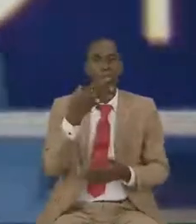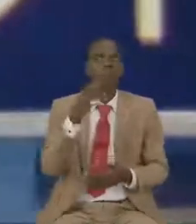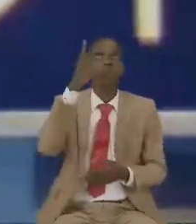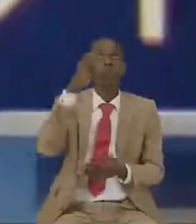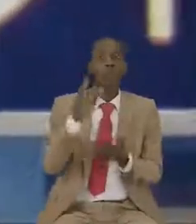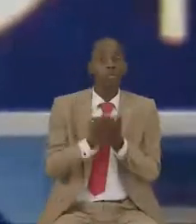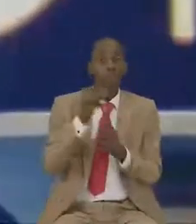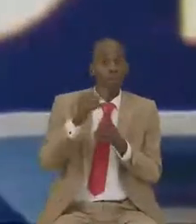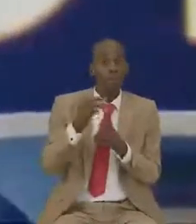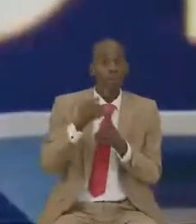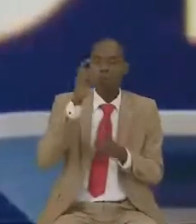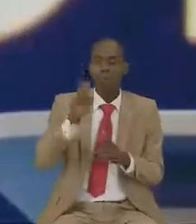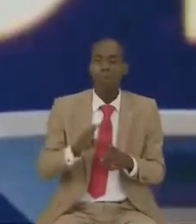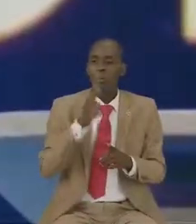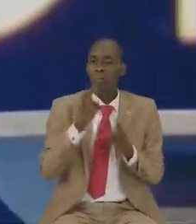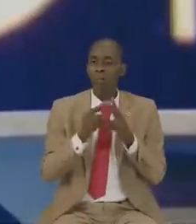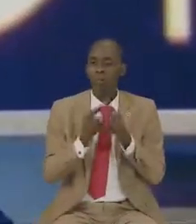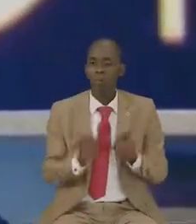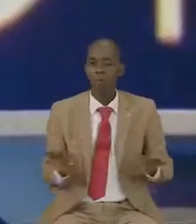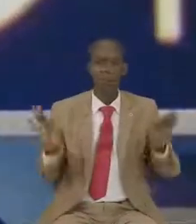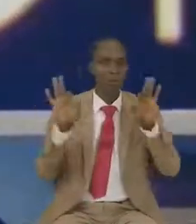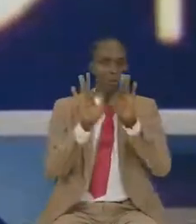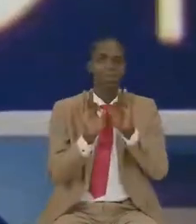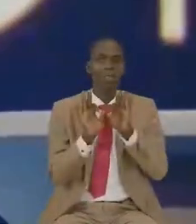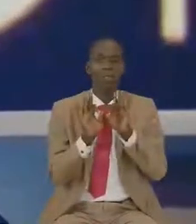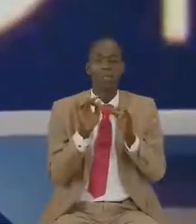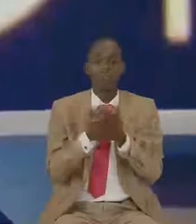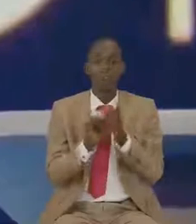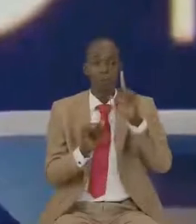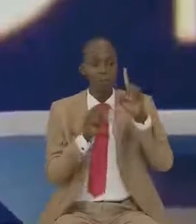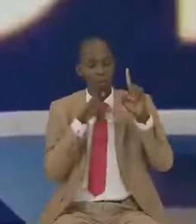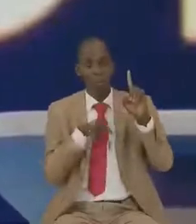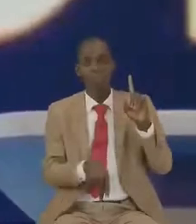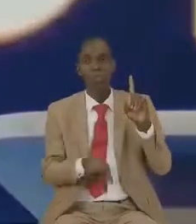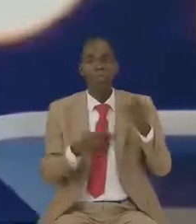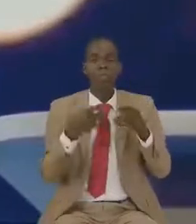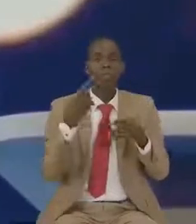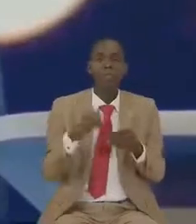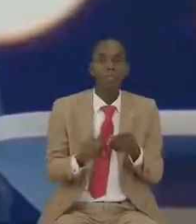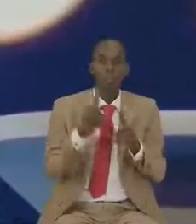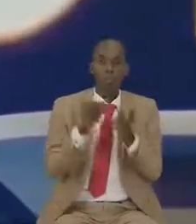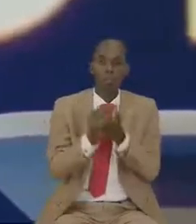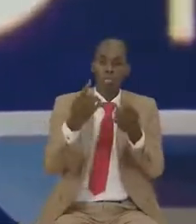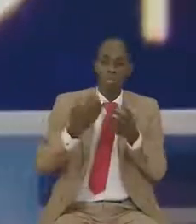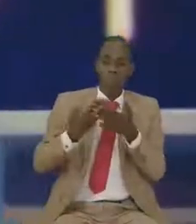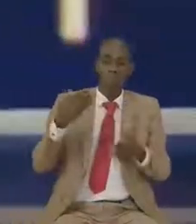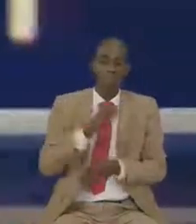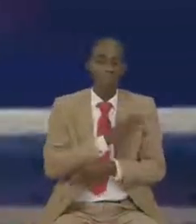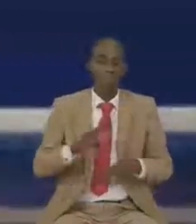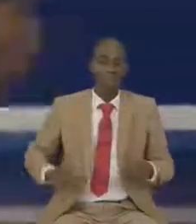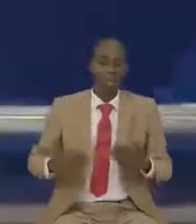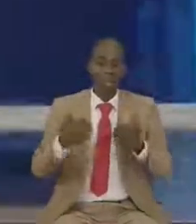Dieu. Cette déclaration doit être si importante qu'une seule personne, le précurseur de